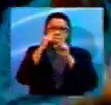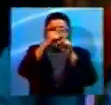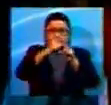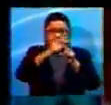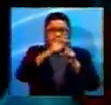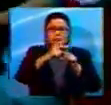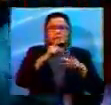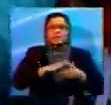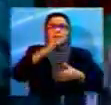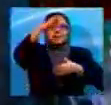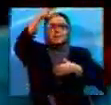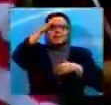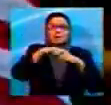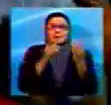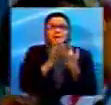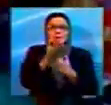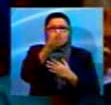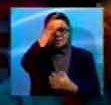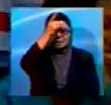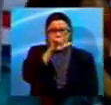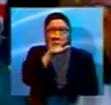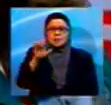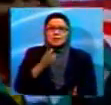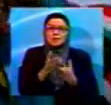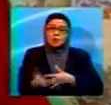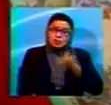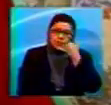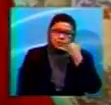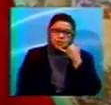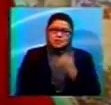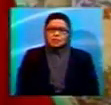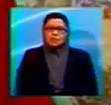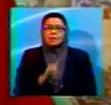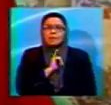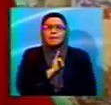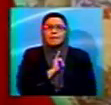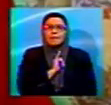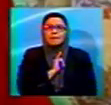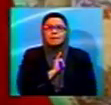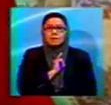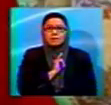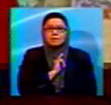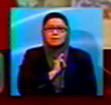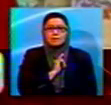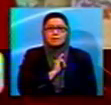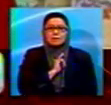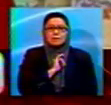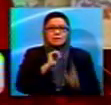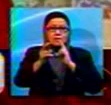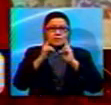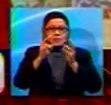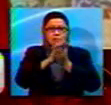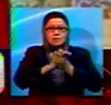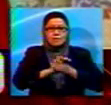kepada pemain negara melalui dat Le Chong melalui telefon saya ucapkan